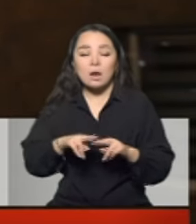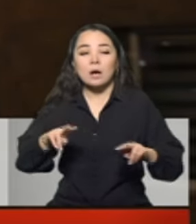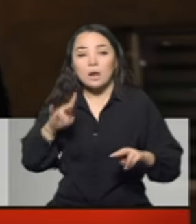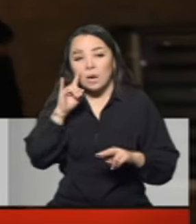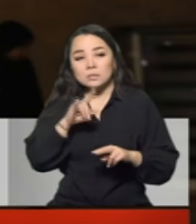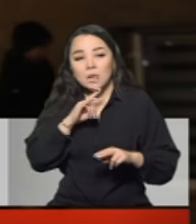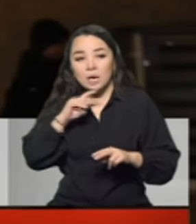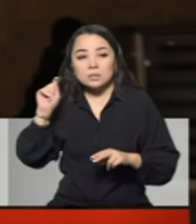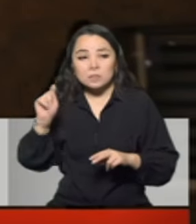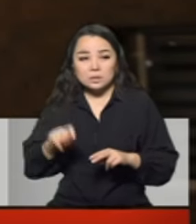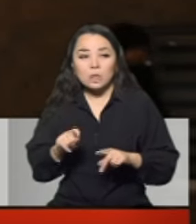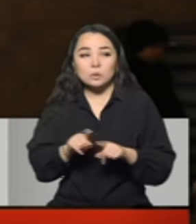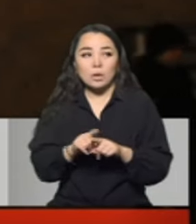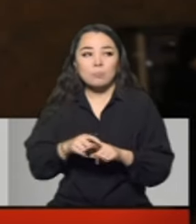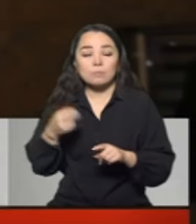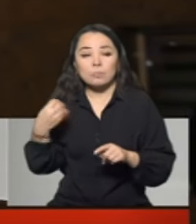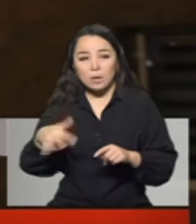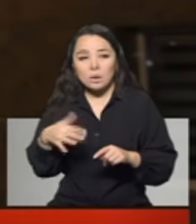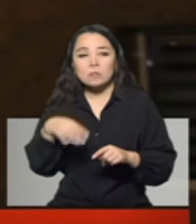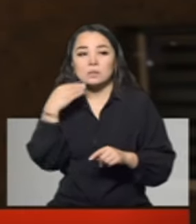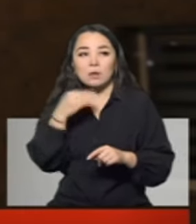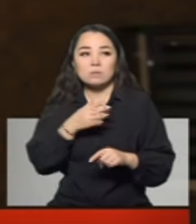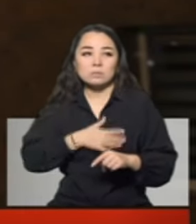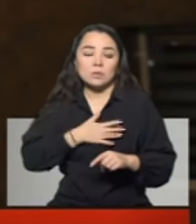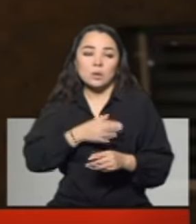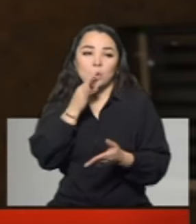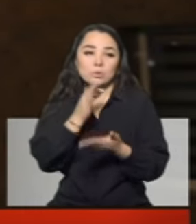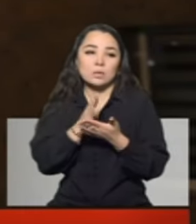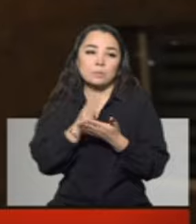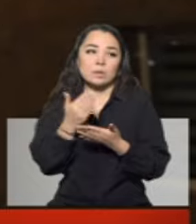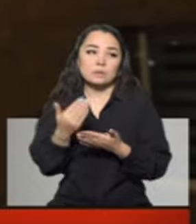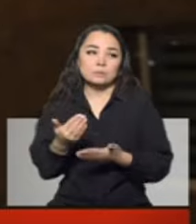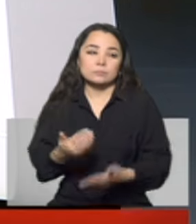келгенде бағасы қымбат, бірақ сапасы нашар деп айтуға болады.